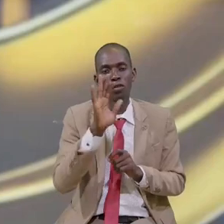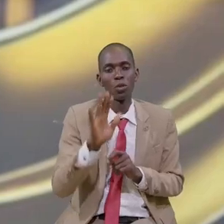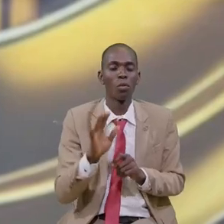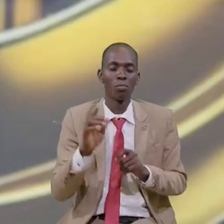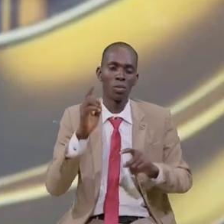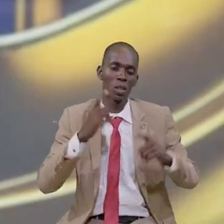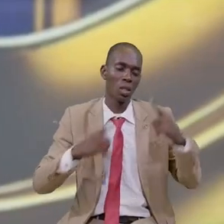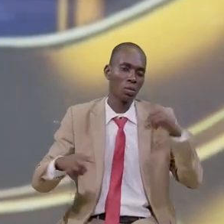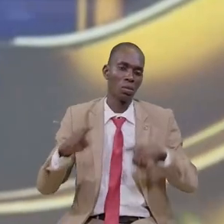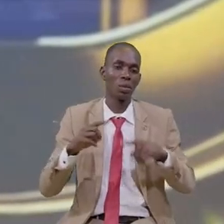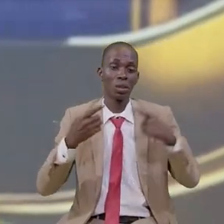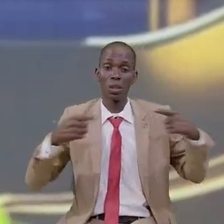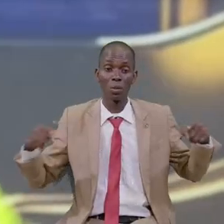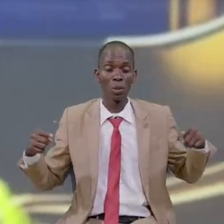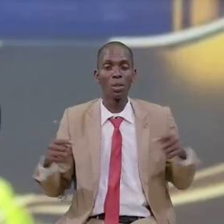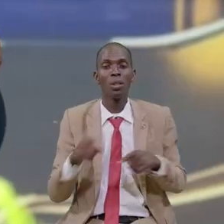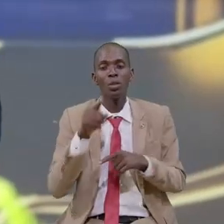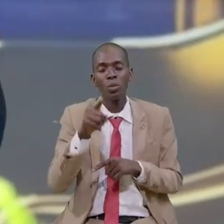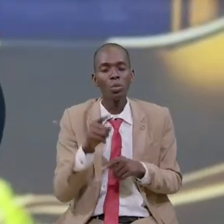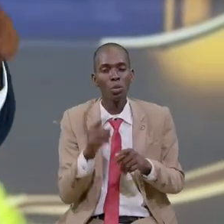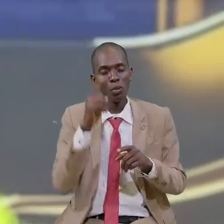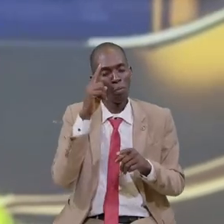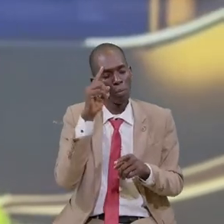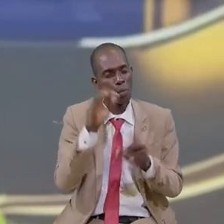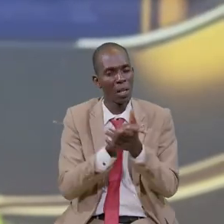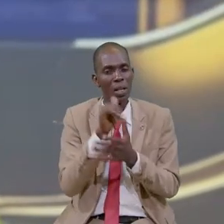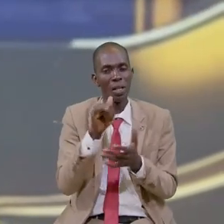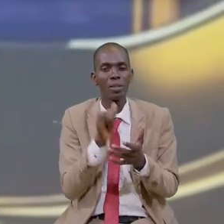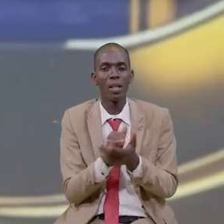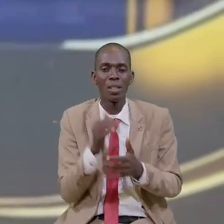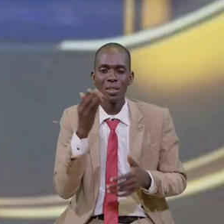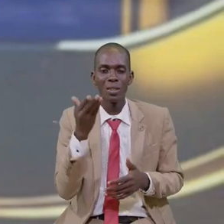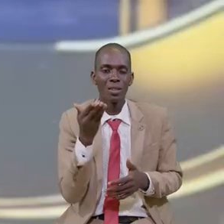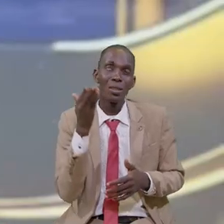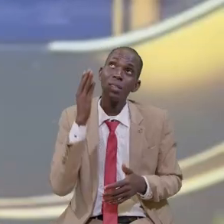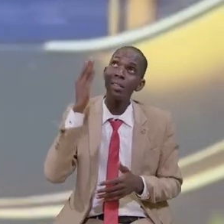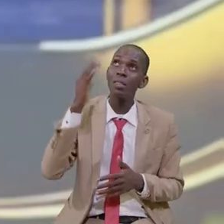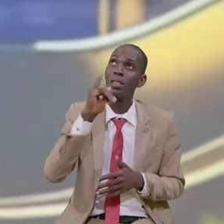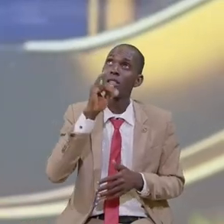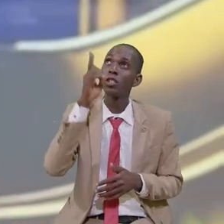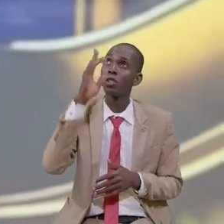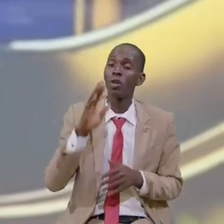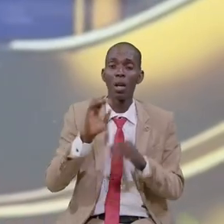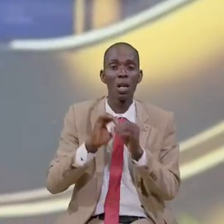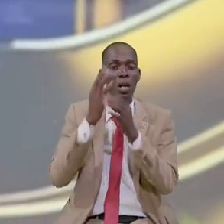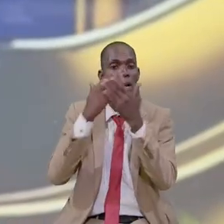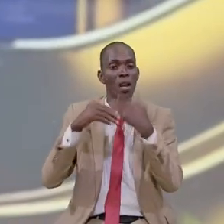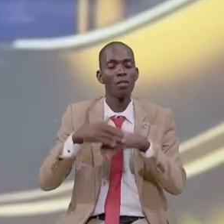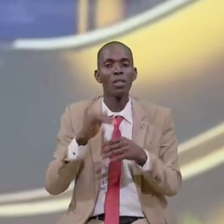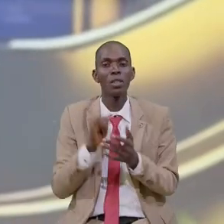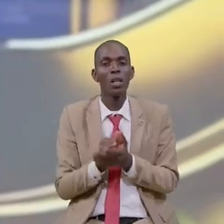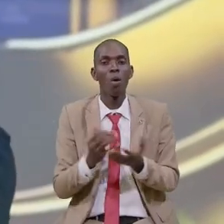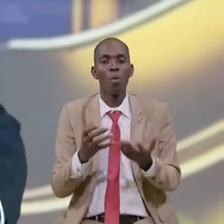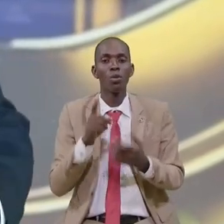crois qu'il y a un Dieu au ciel qui veut que tu ailles au-delà de la montagne. Et parce qu'il veut que tu